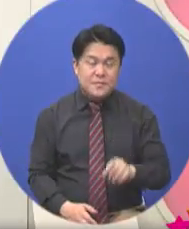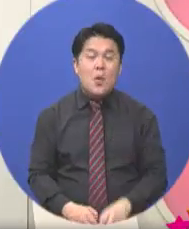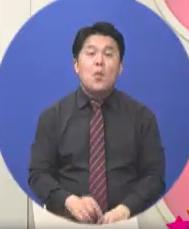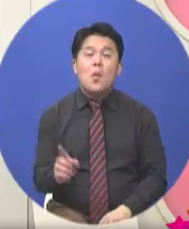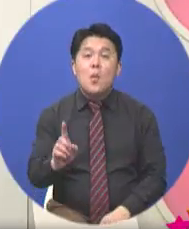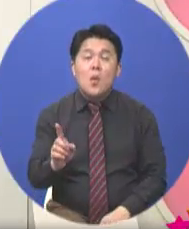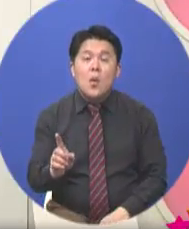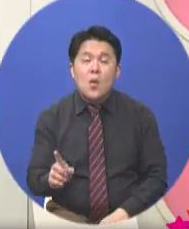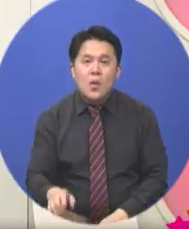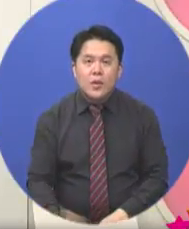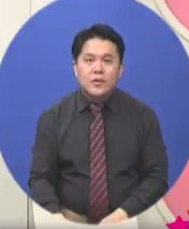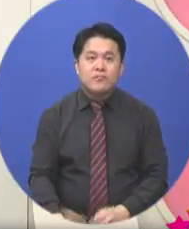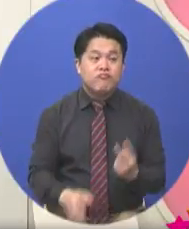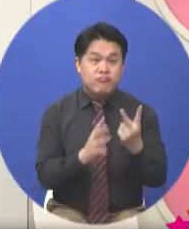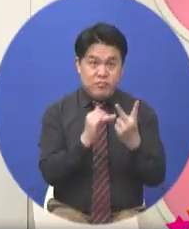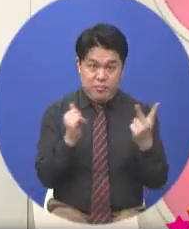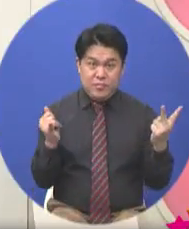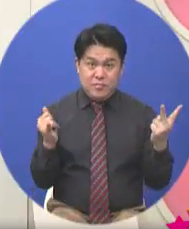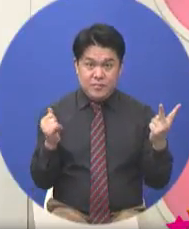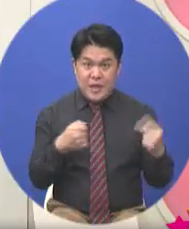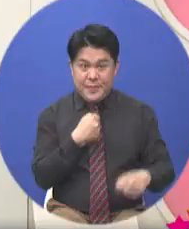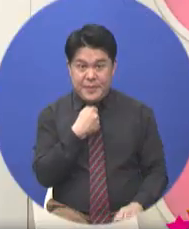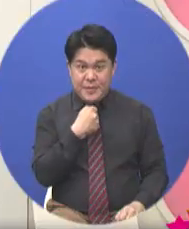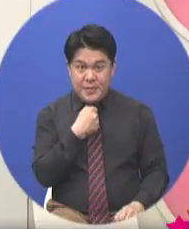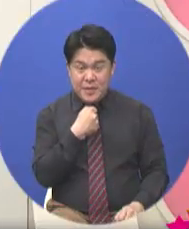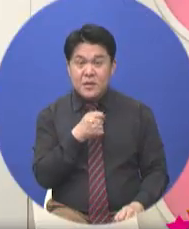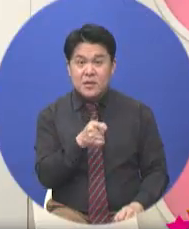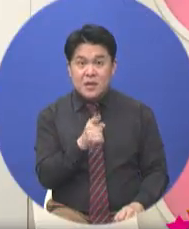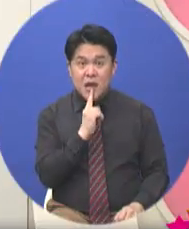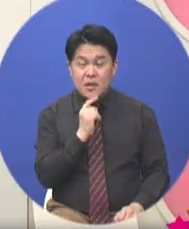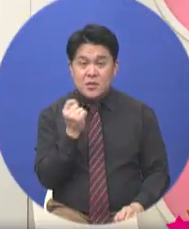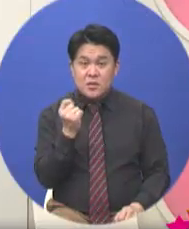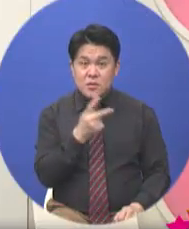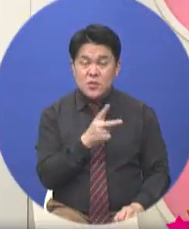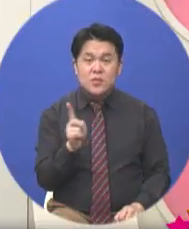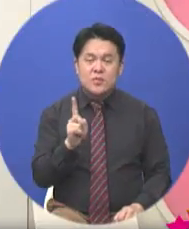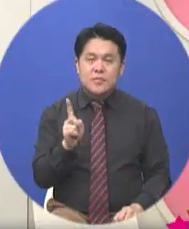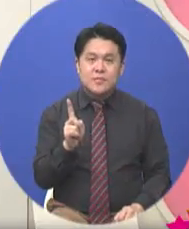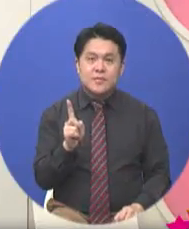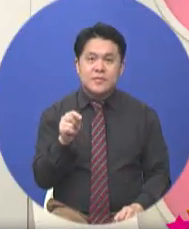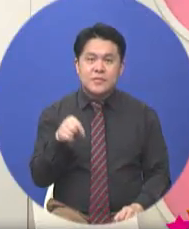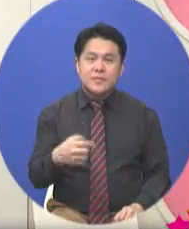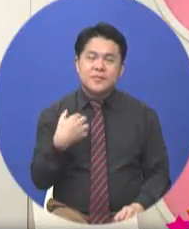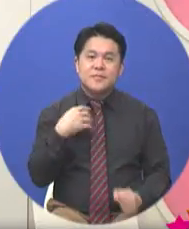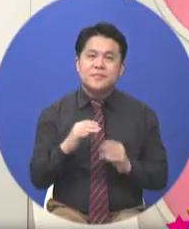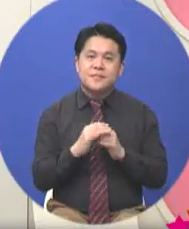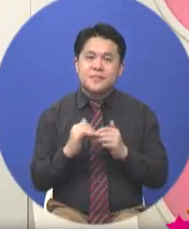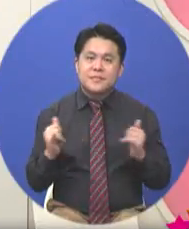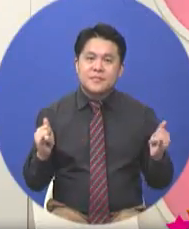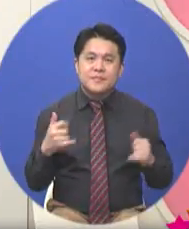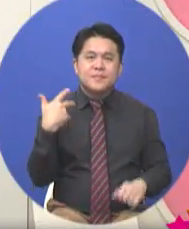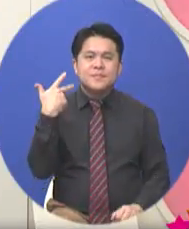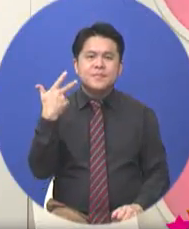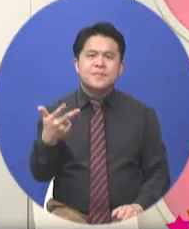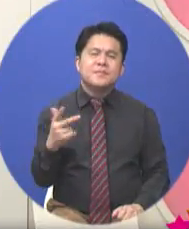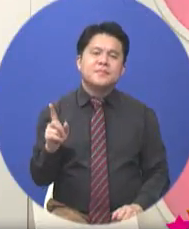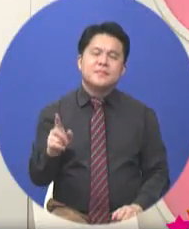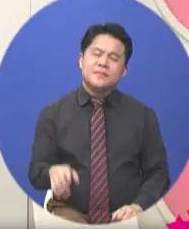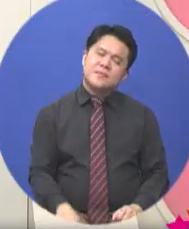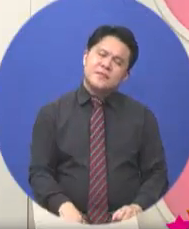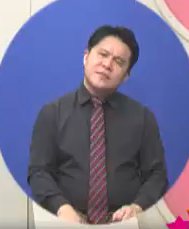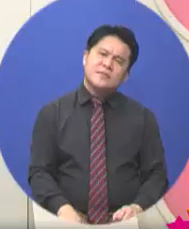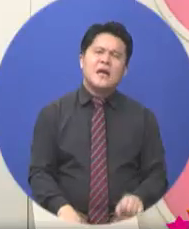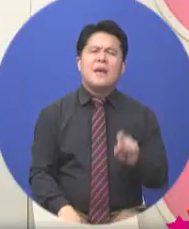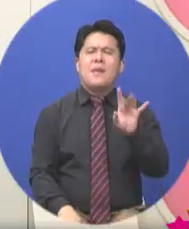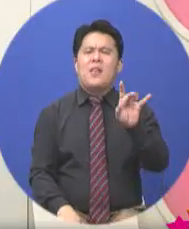네. 그 두 분 진행자께서도 마찬가지지만 여기 진행하시는 분이. 네. 솔직히 일주일은 조금,